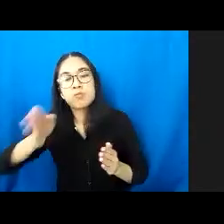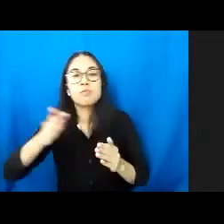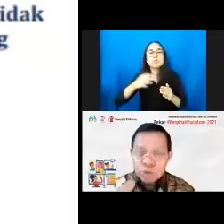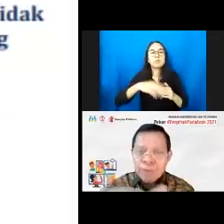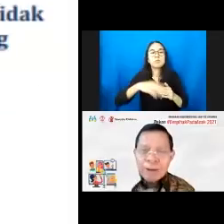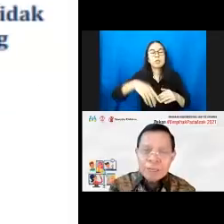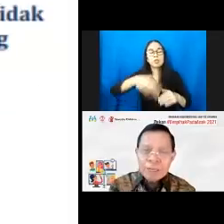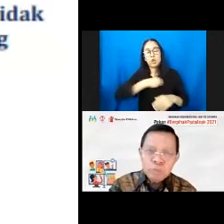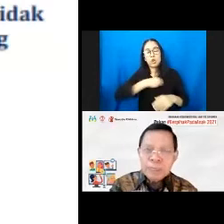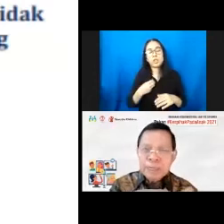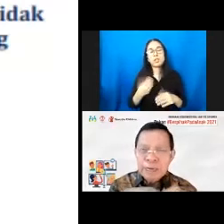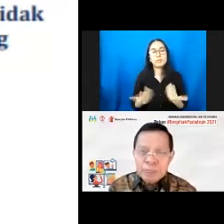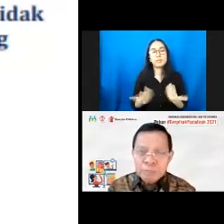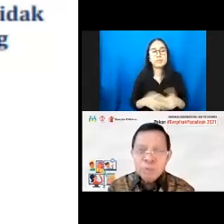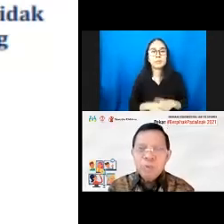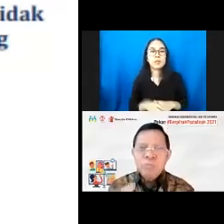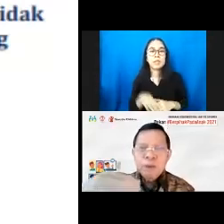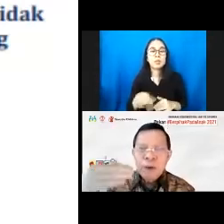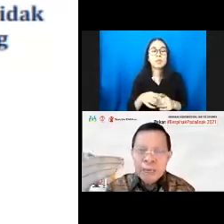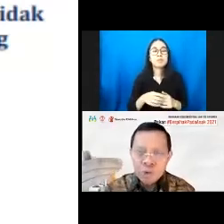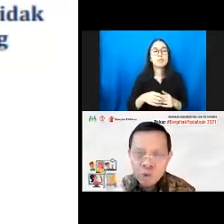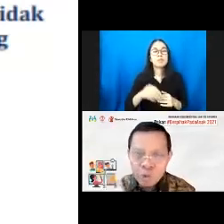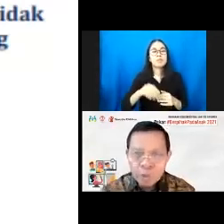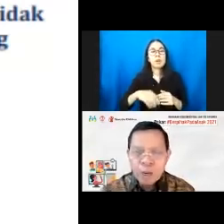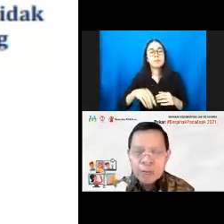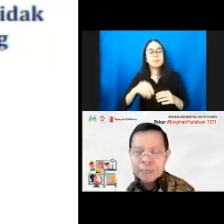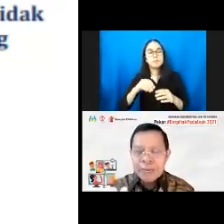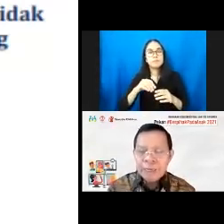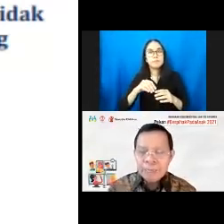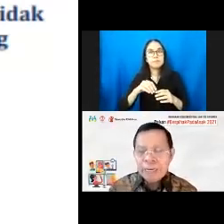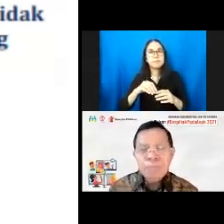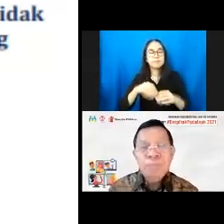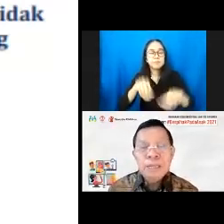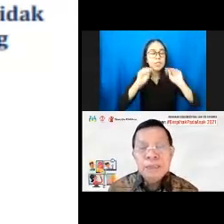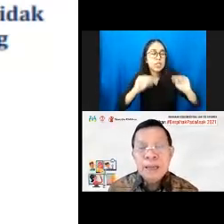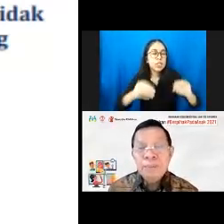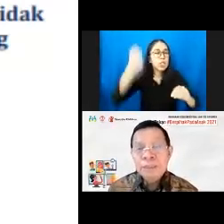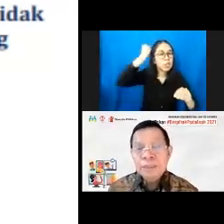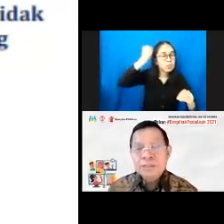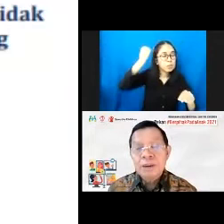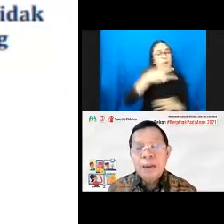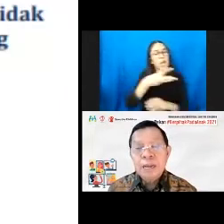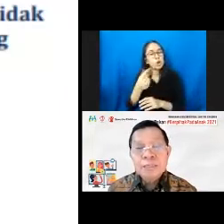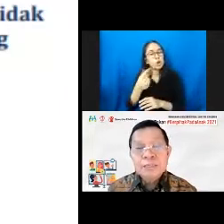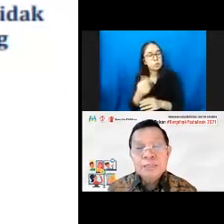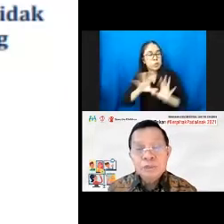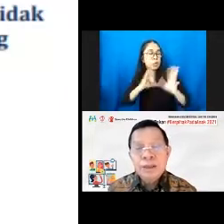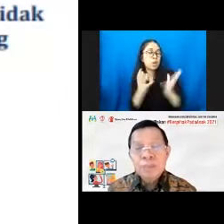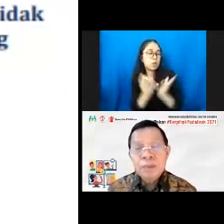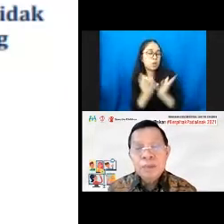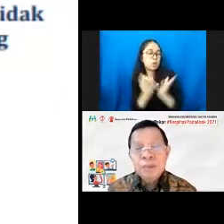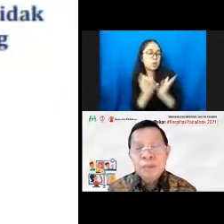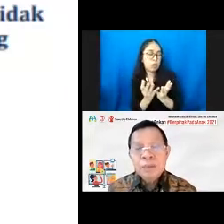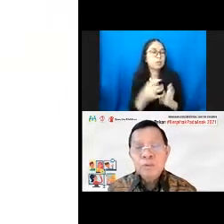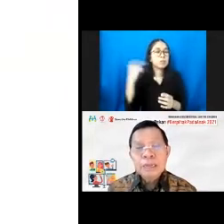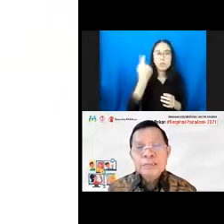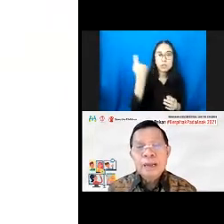penting. Tentu di bawah itu pendidikan ibu, ekonomi keluarga, kebijakan pemerintah, ketersediaan pangan dan gizi selanjutnya,